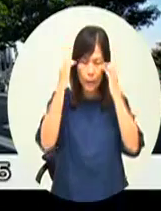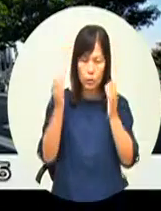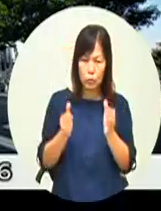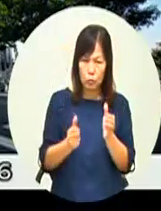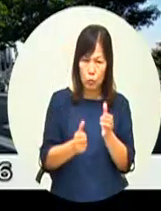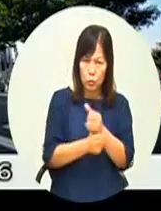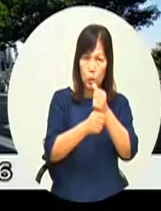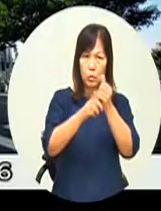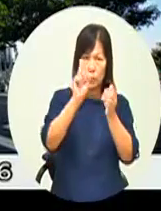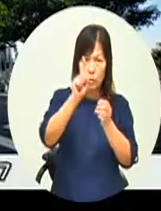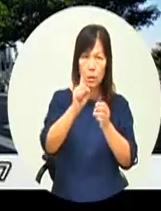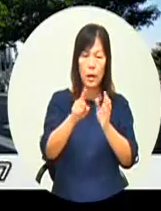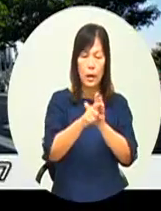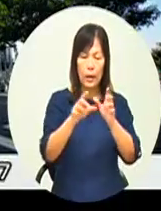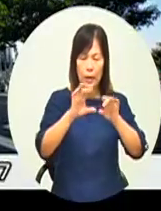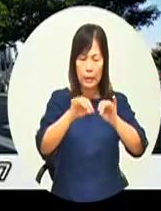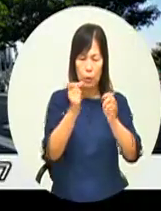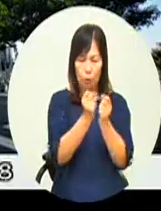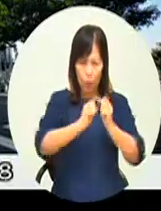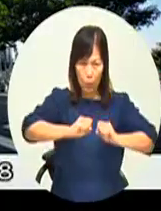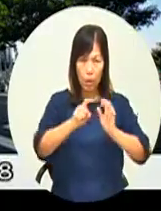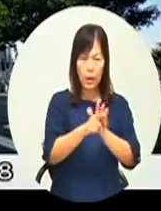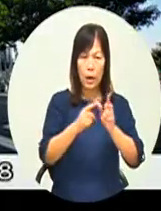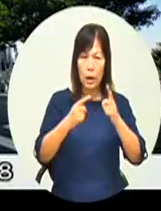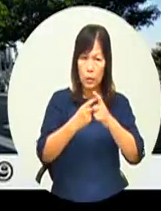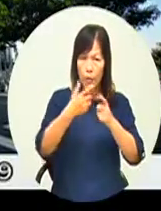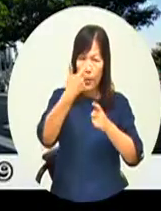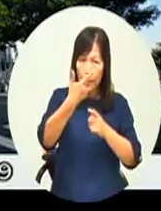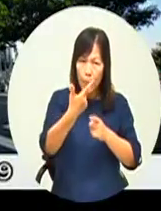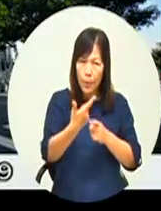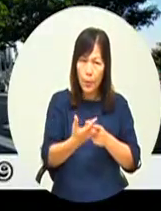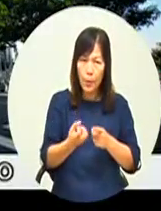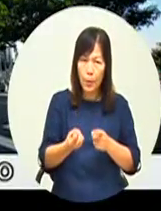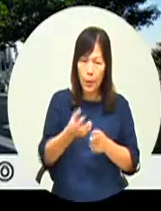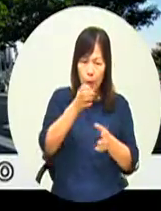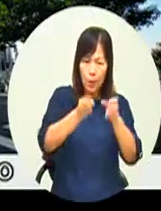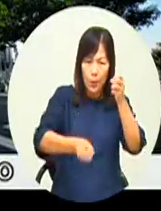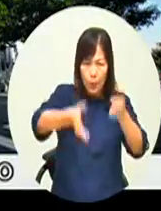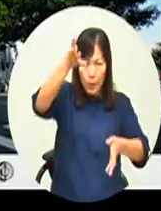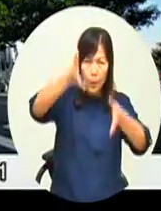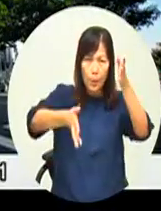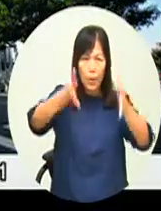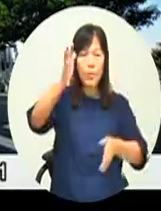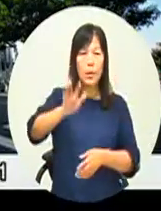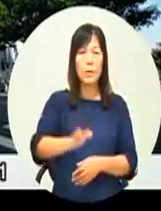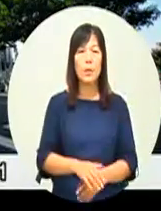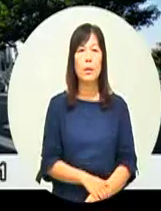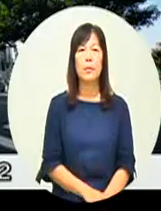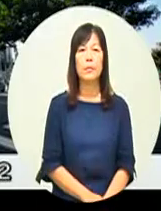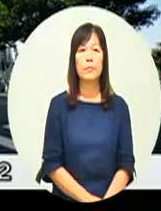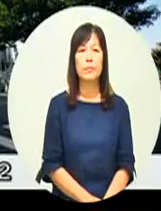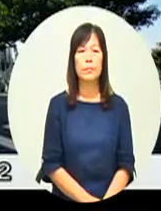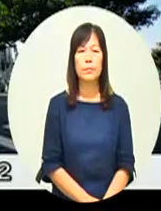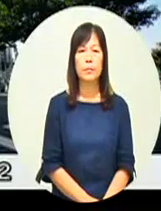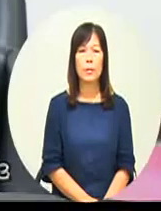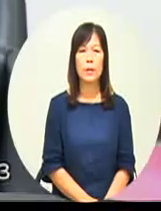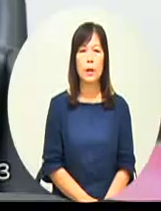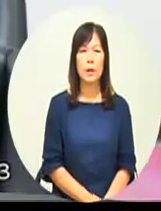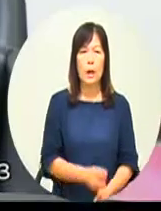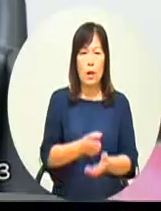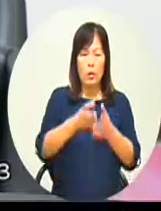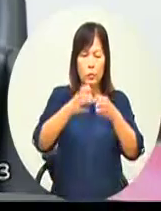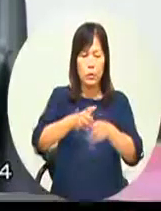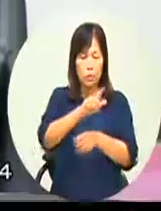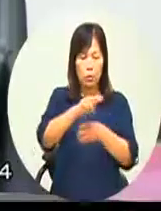湖 地广人也慢慢的一个黄大楼增设增加，那个建设也越来越